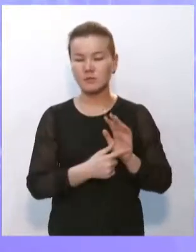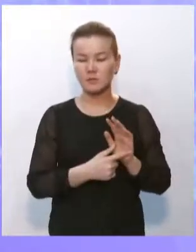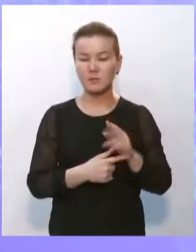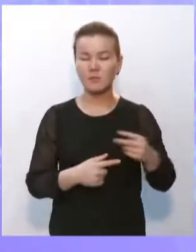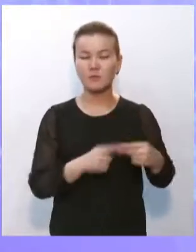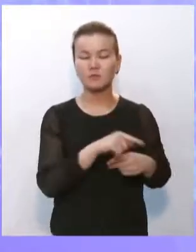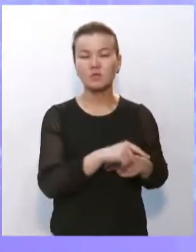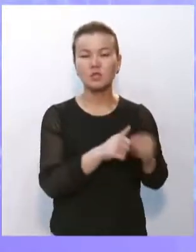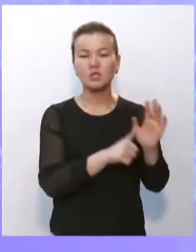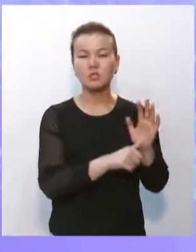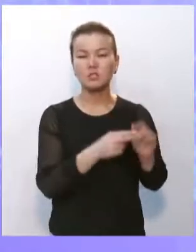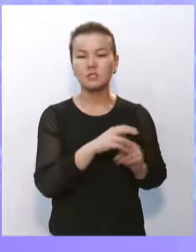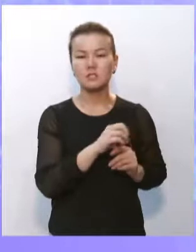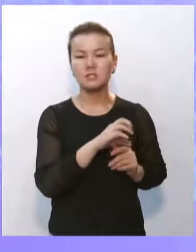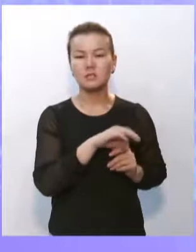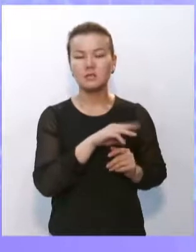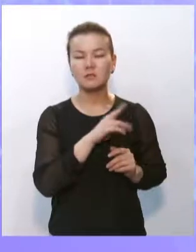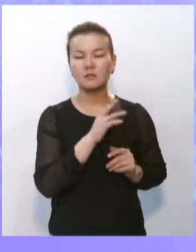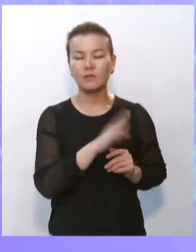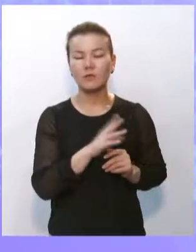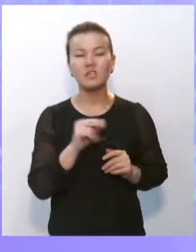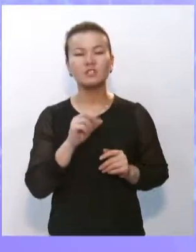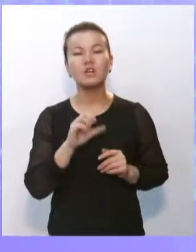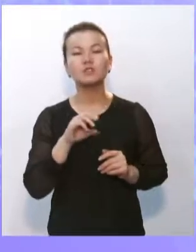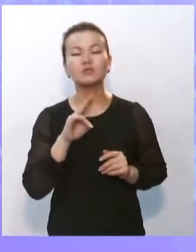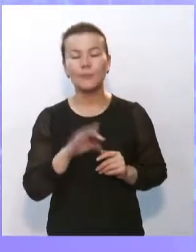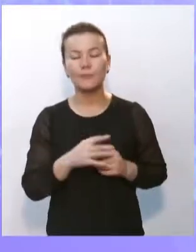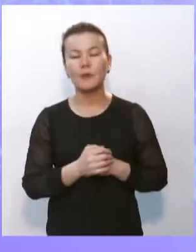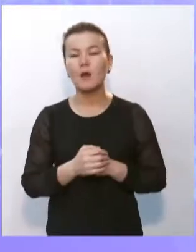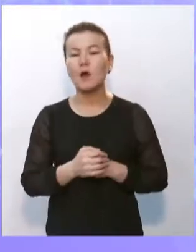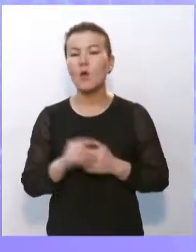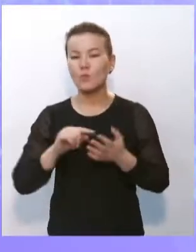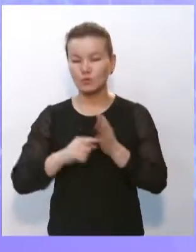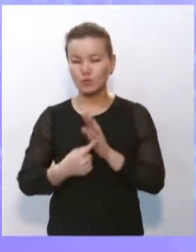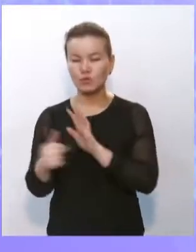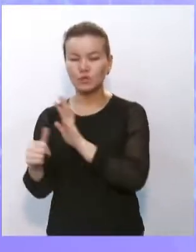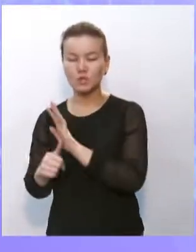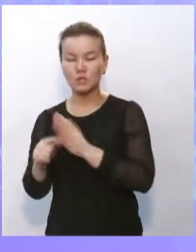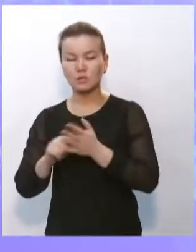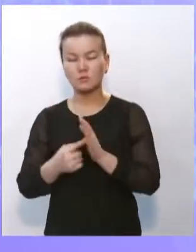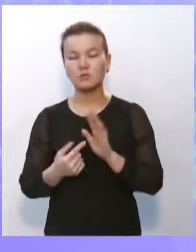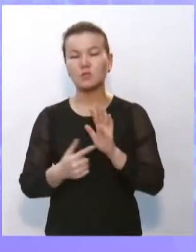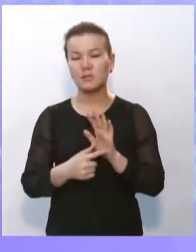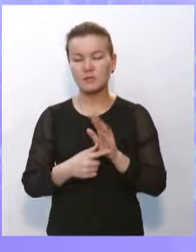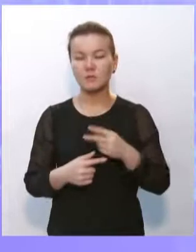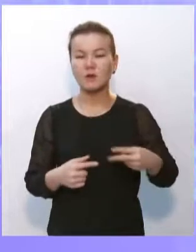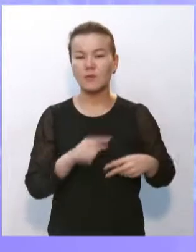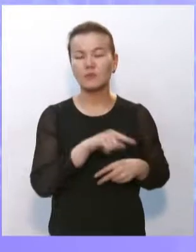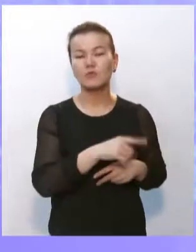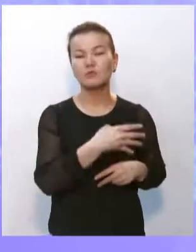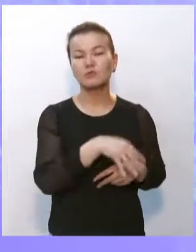шесть десятков в частном умножим 6 на 7 получу